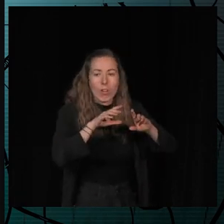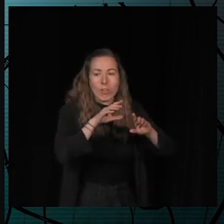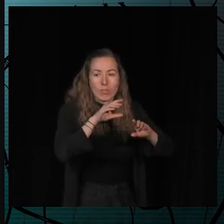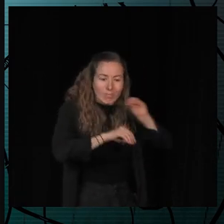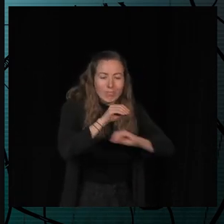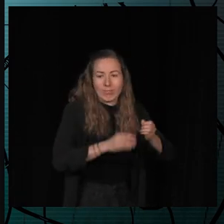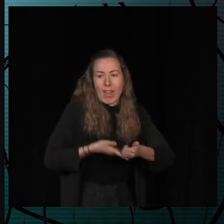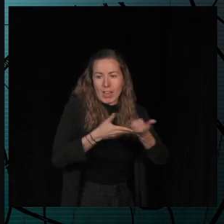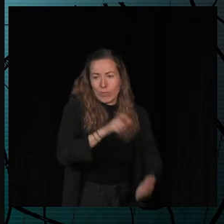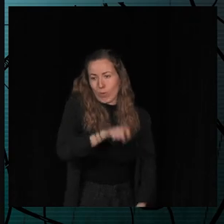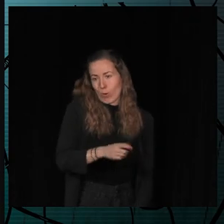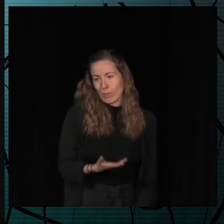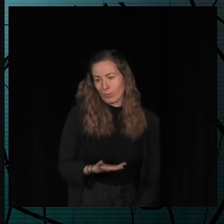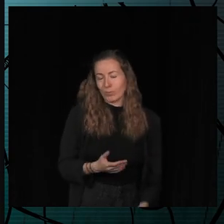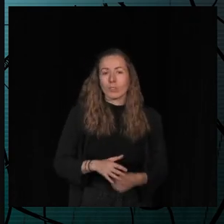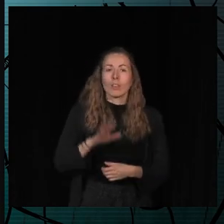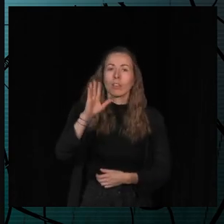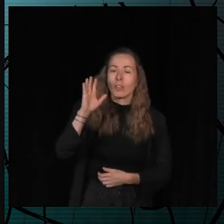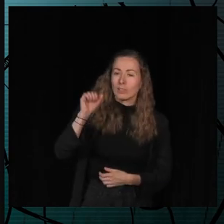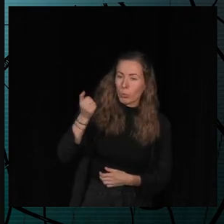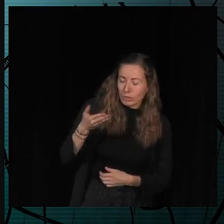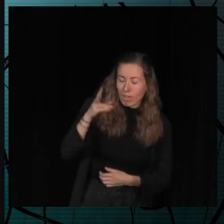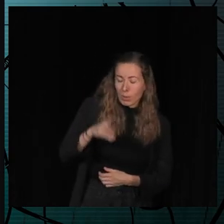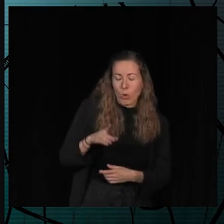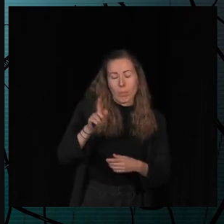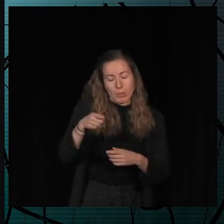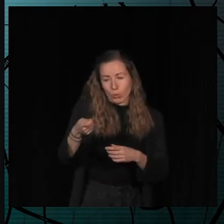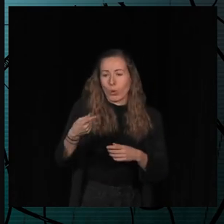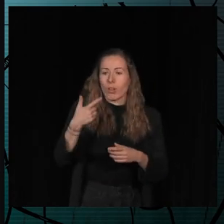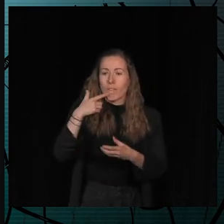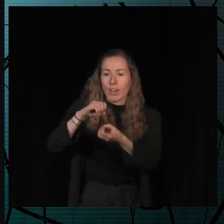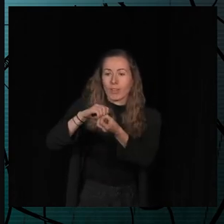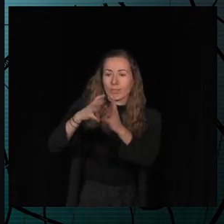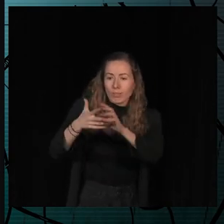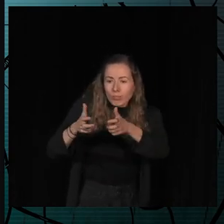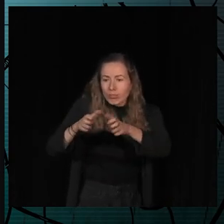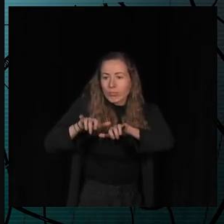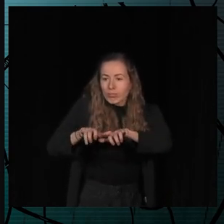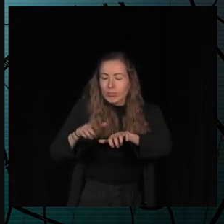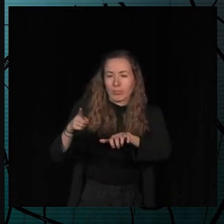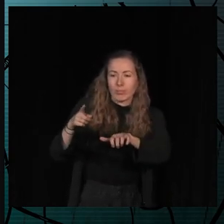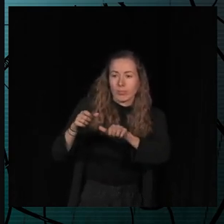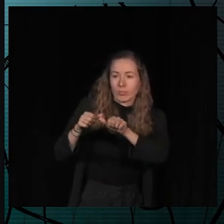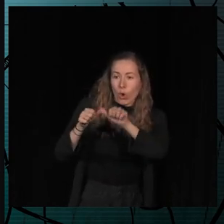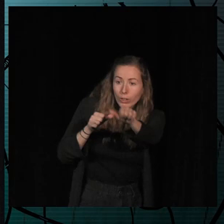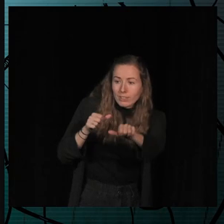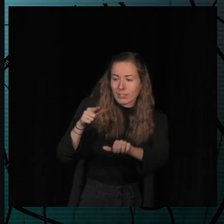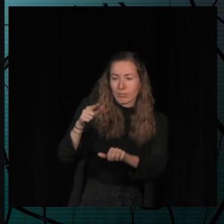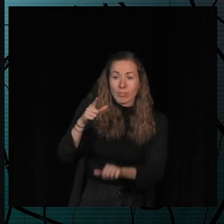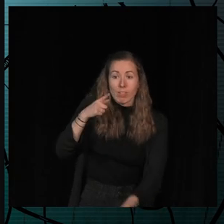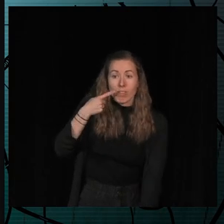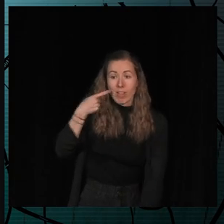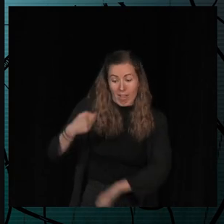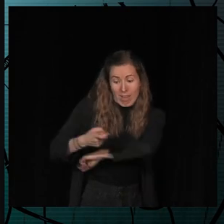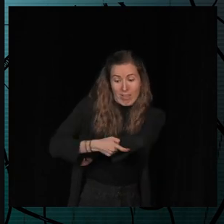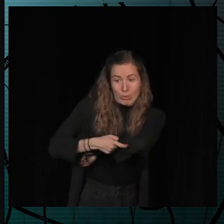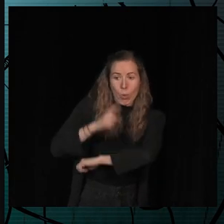bon maintenant sur la problématique vraiment sur l'addiction au jeux vidéo en ligne euh si on y croit ou pas en tout cas bon moi j'ai j'ai tendance en